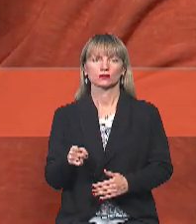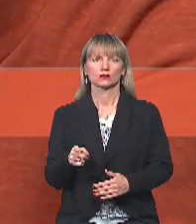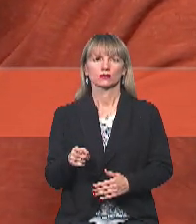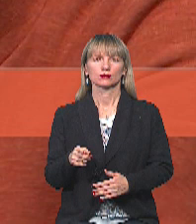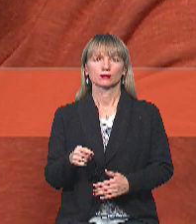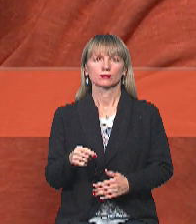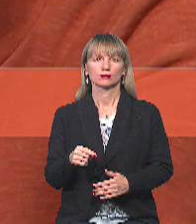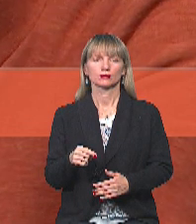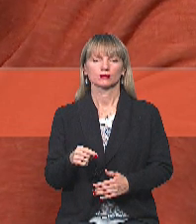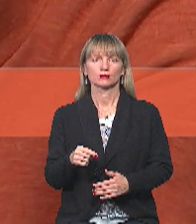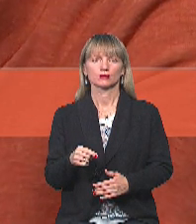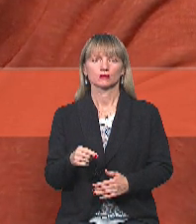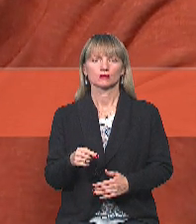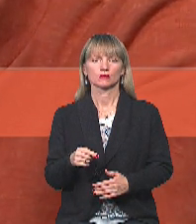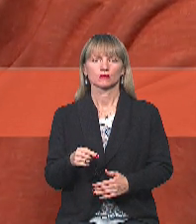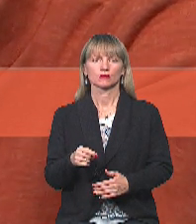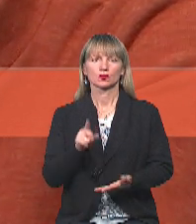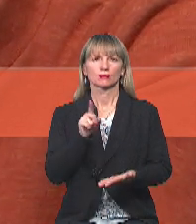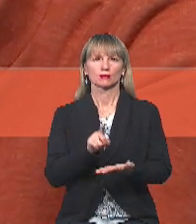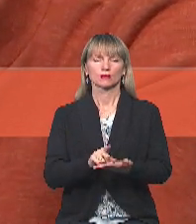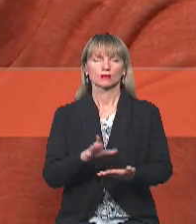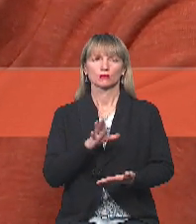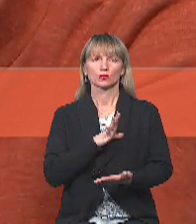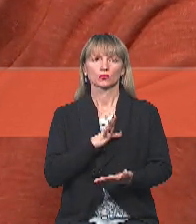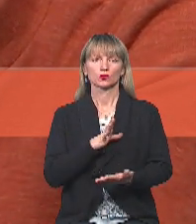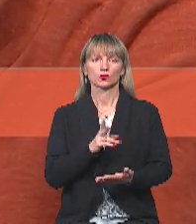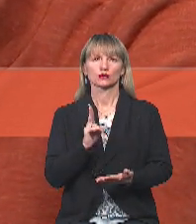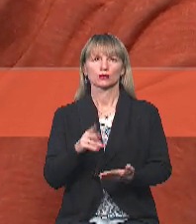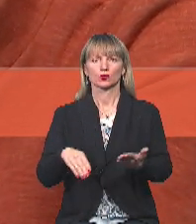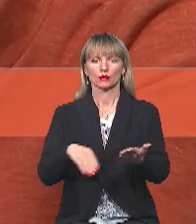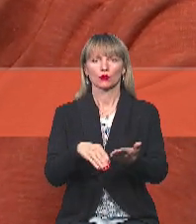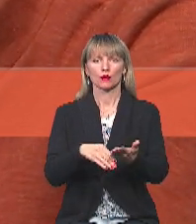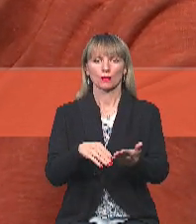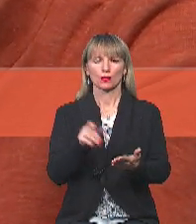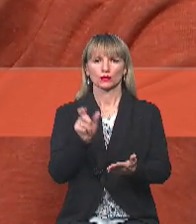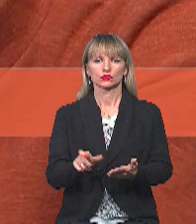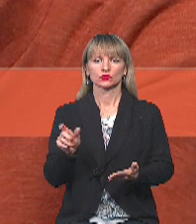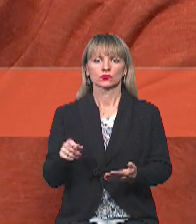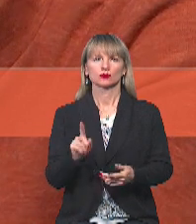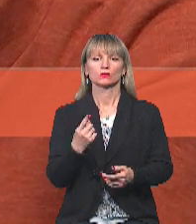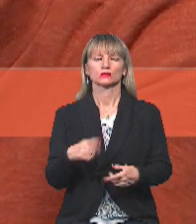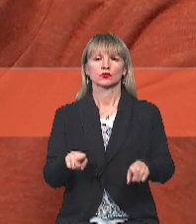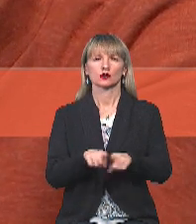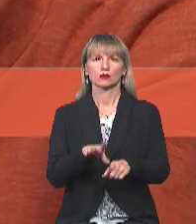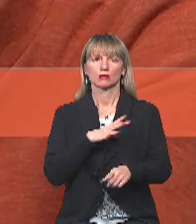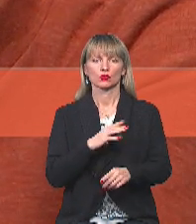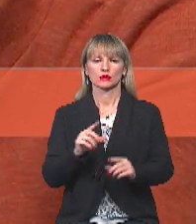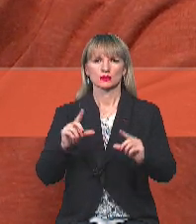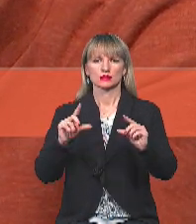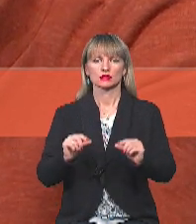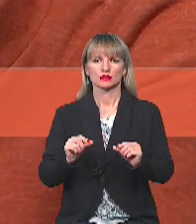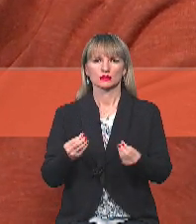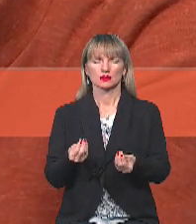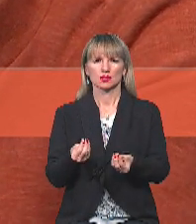Тобто, от, мають бути спільники. От чому відбулося таке знецінення? Тому